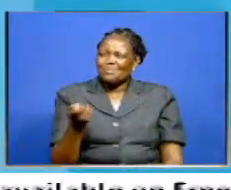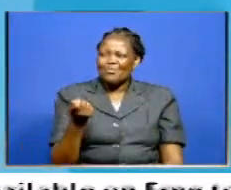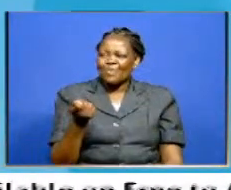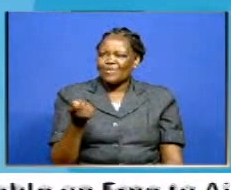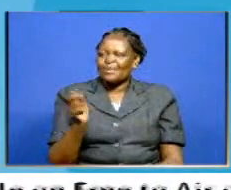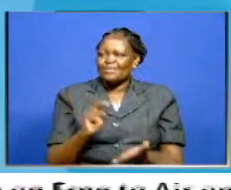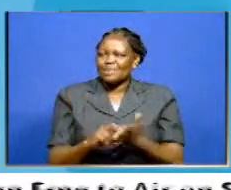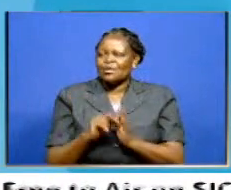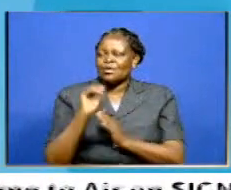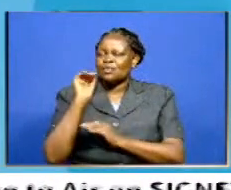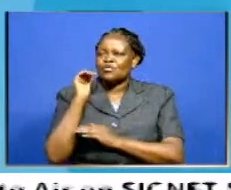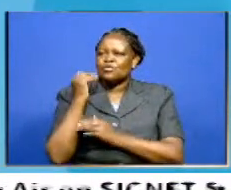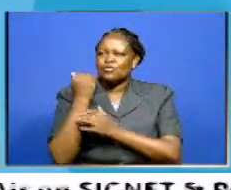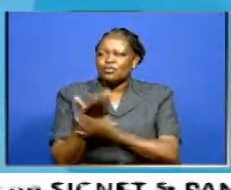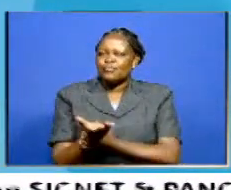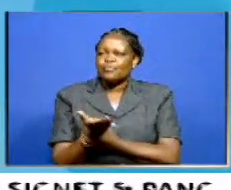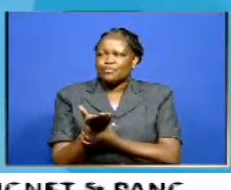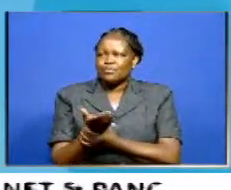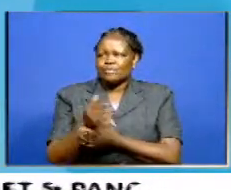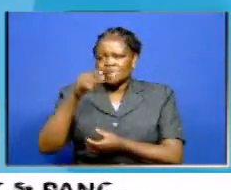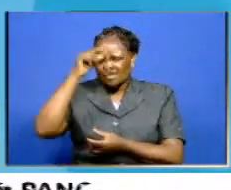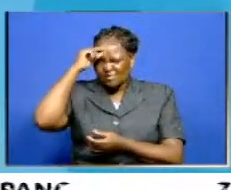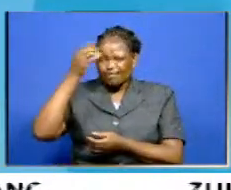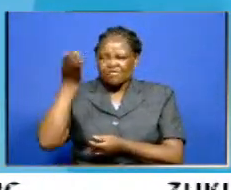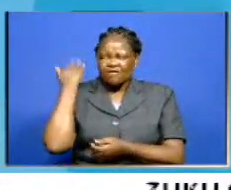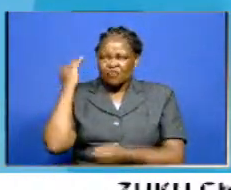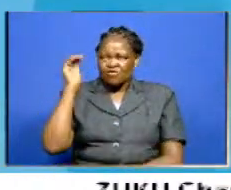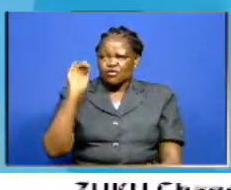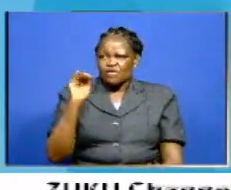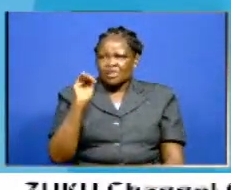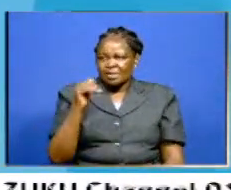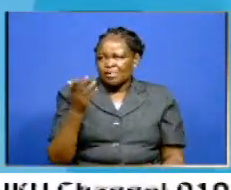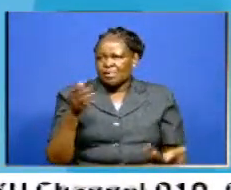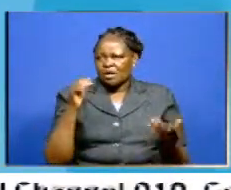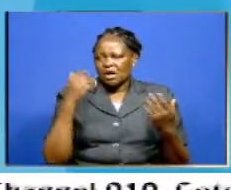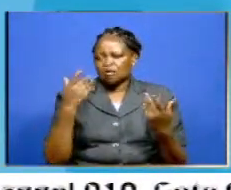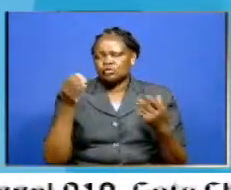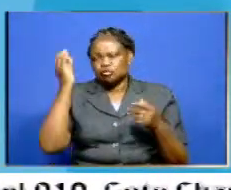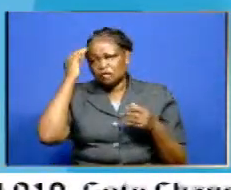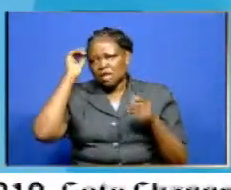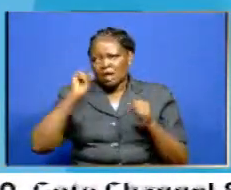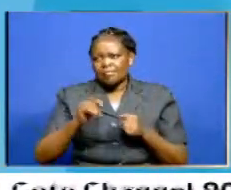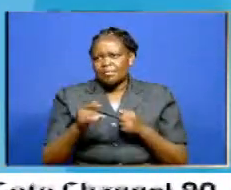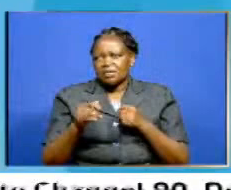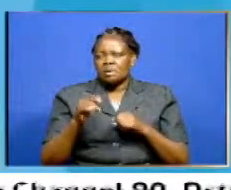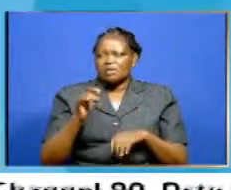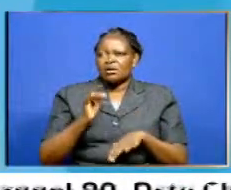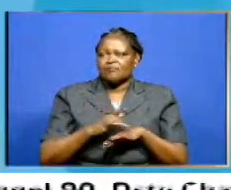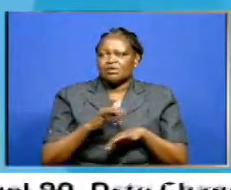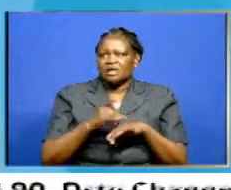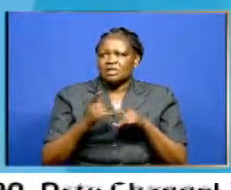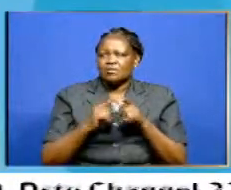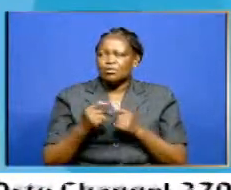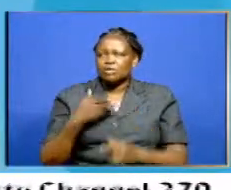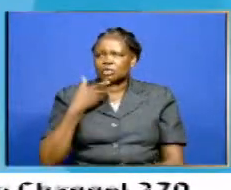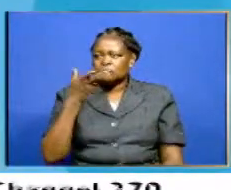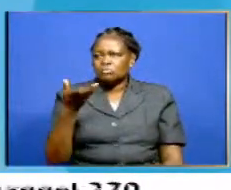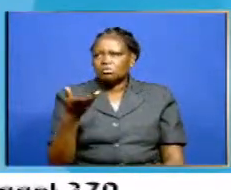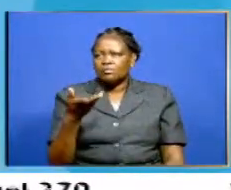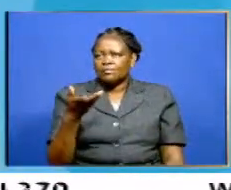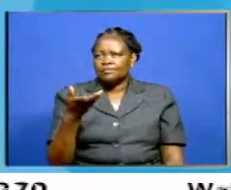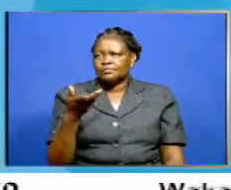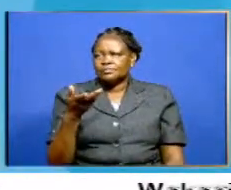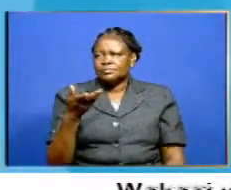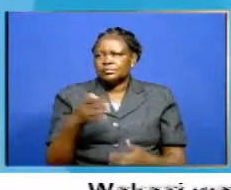tunaomba tu, kwa sababu ulikuwa umeniuliza hilo swali la vipi wanafunzi wameweza kuathirika, na nataka sasa niingie katika hilo